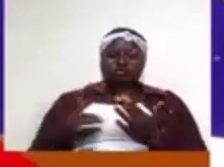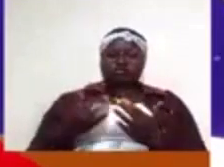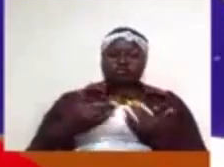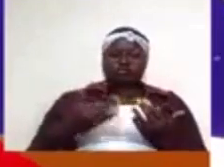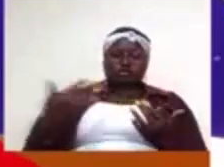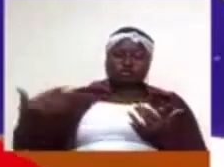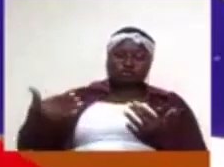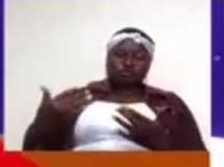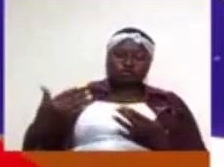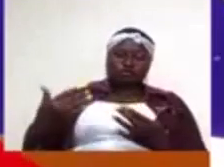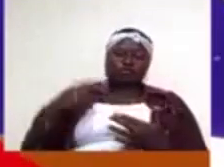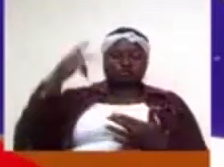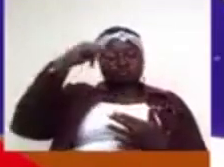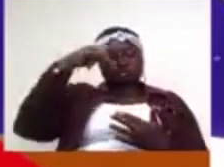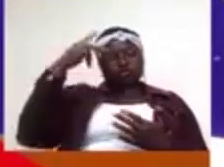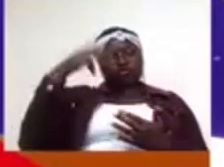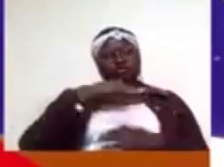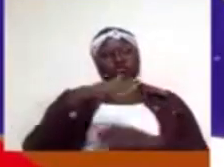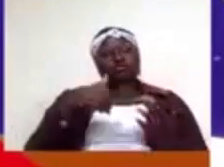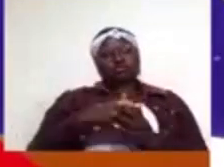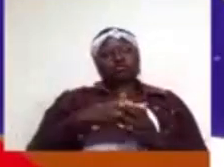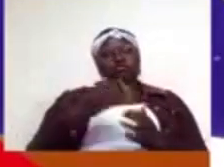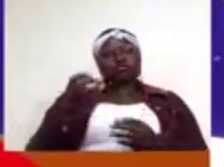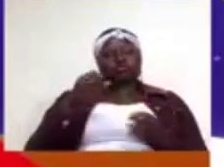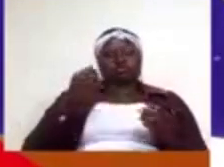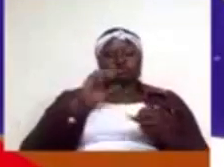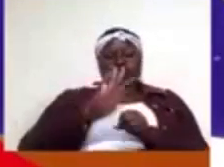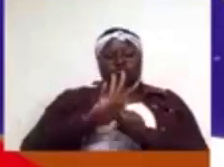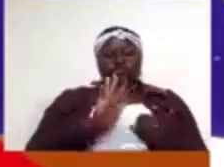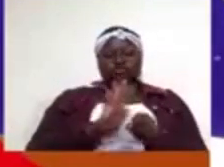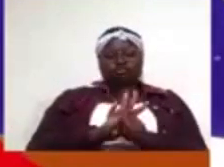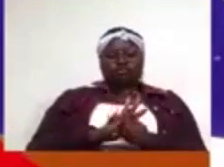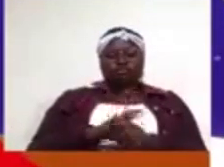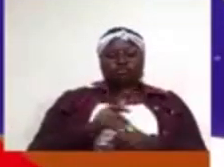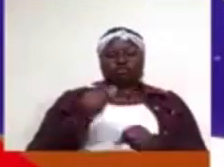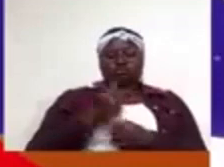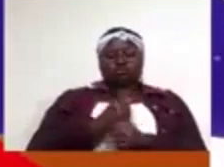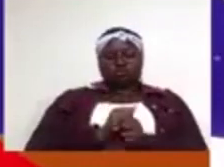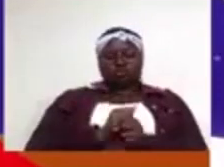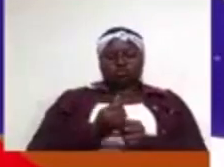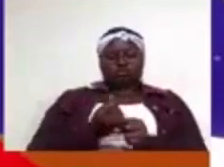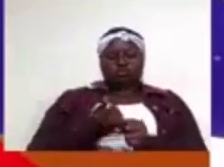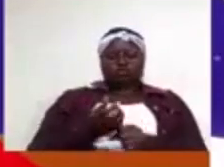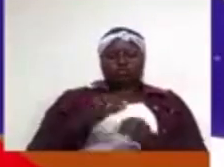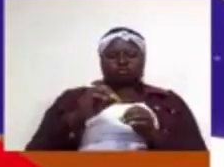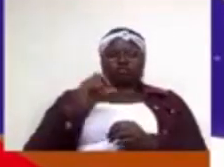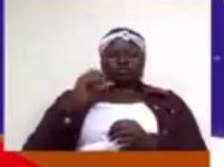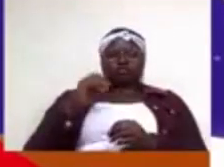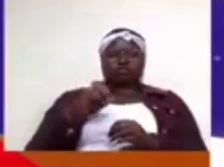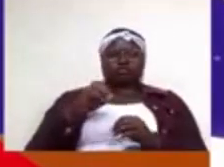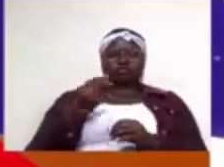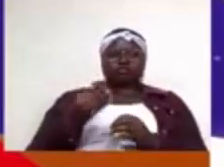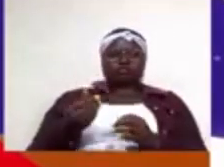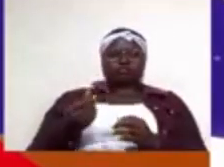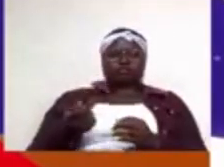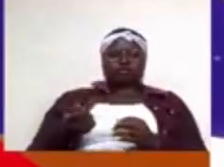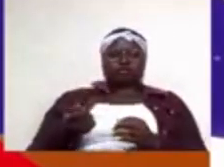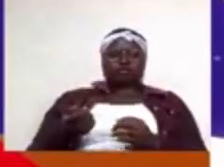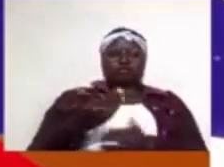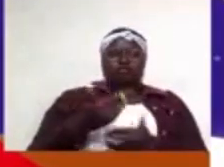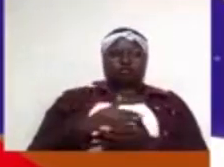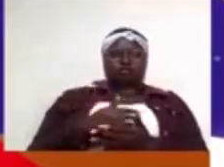kogo igikinyanira nginya ni borithi ni kumanisha mundu ucio ringi under pressure kiwira ki finances dare